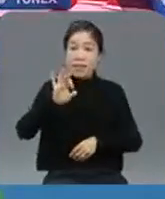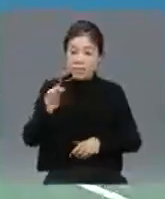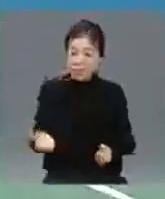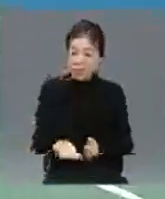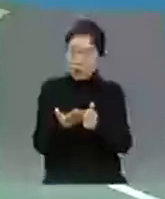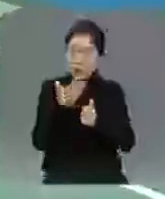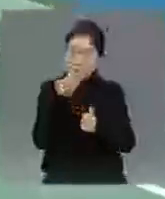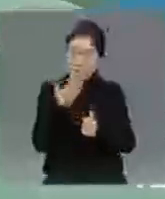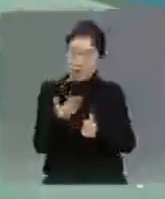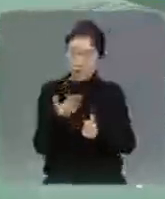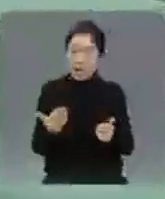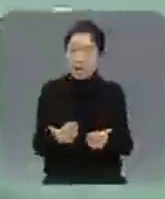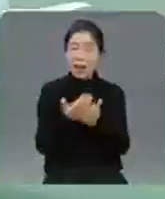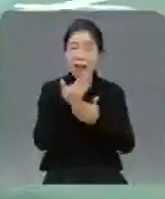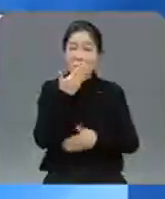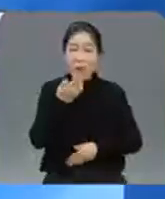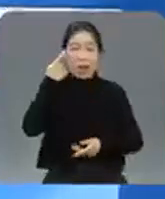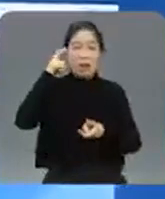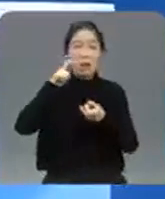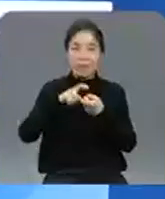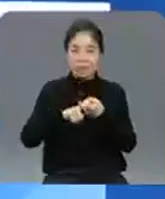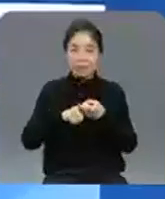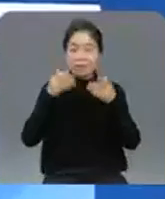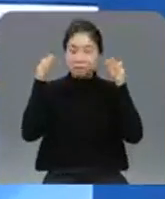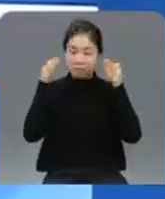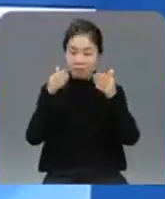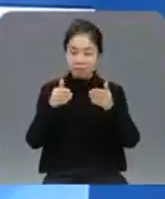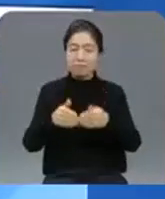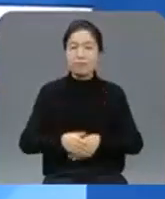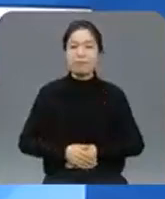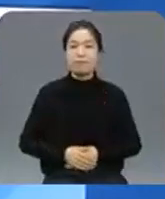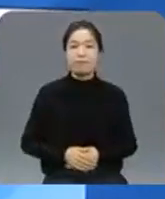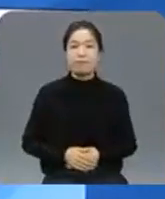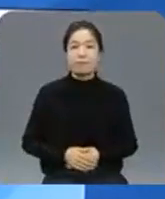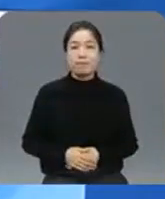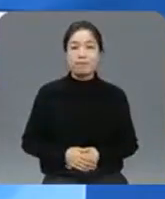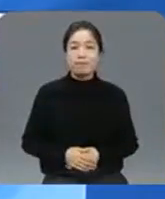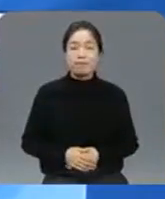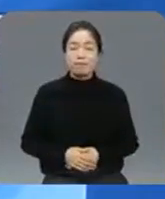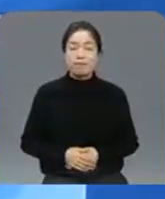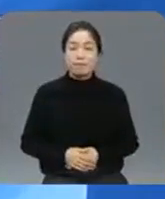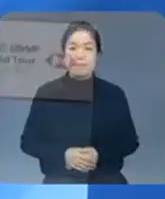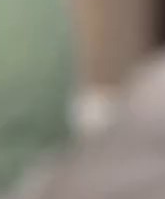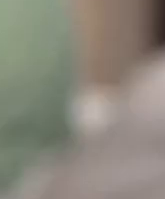요람으로 발도 할지 주목됩니다 KBS 뉴스 김혜린